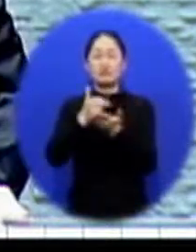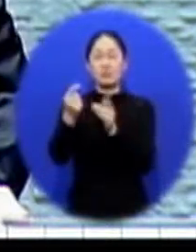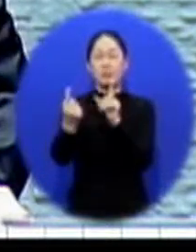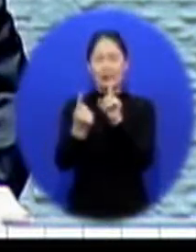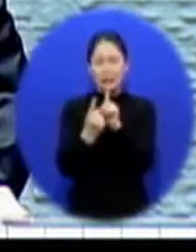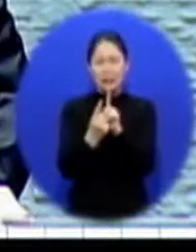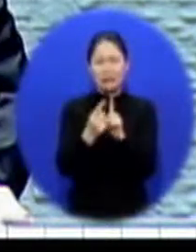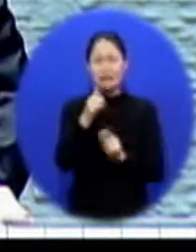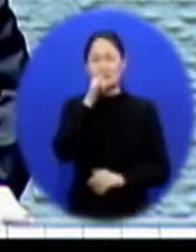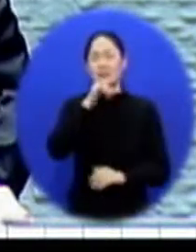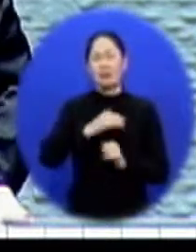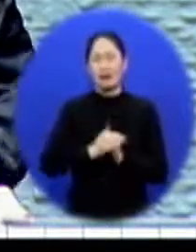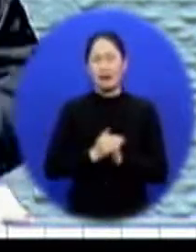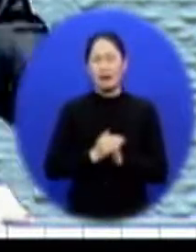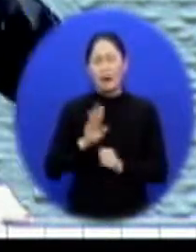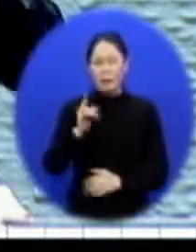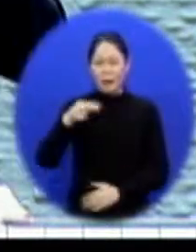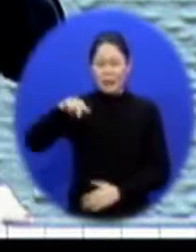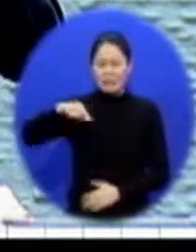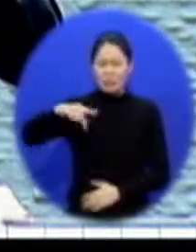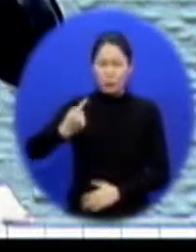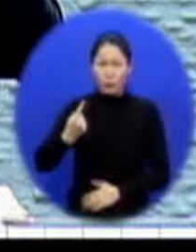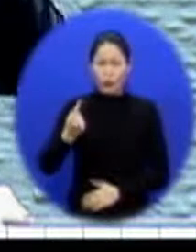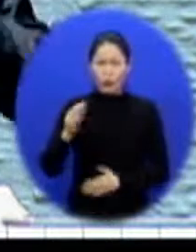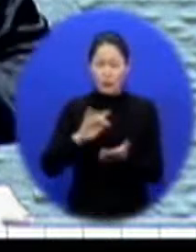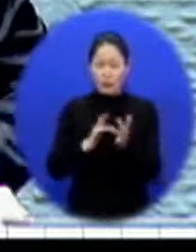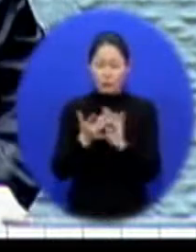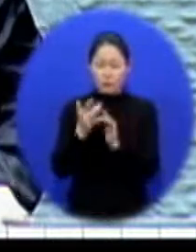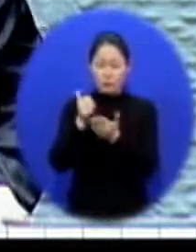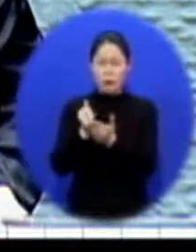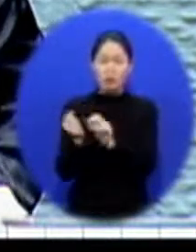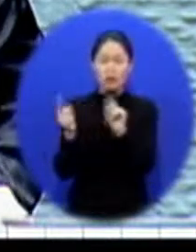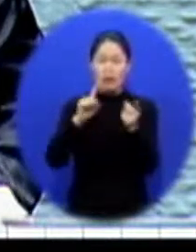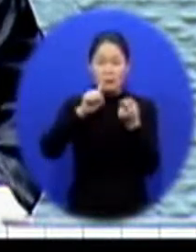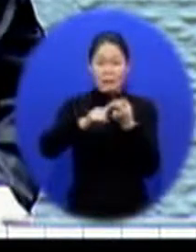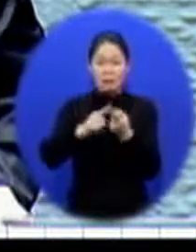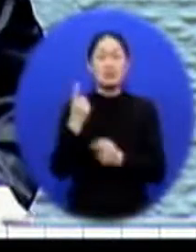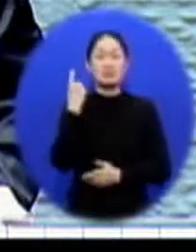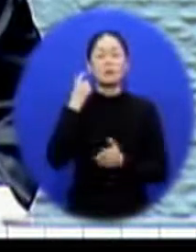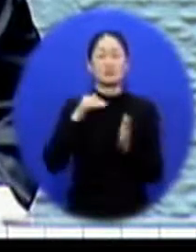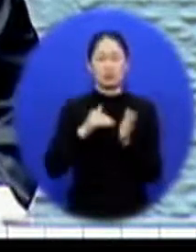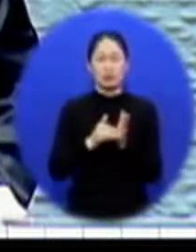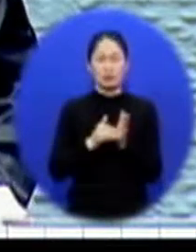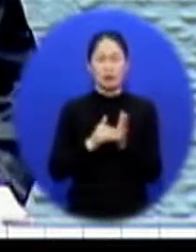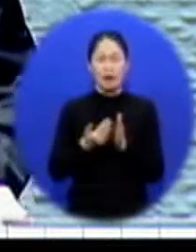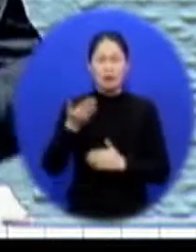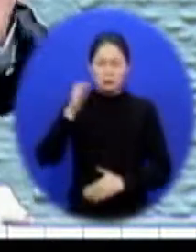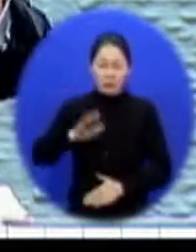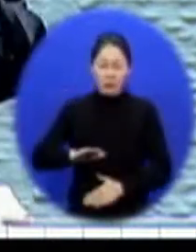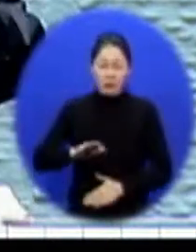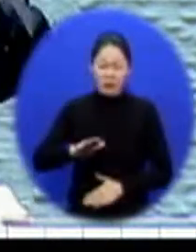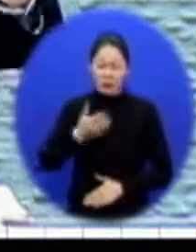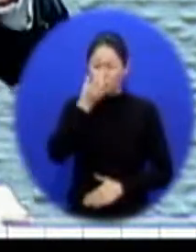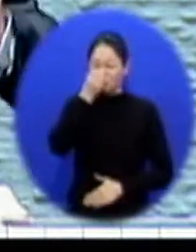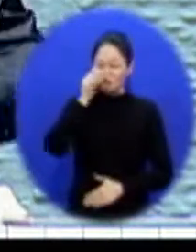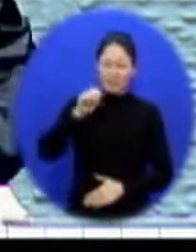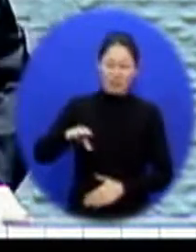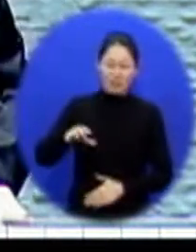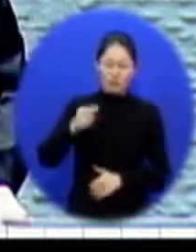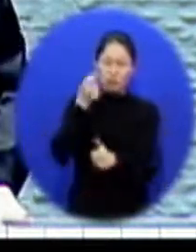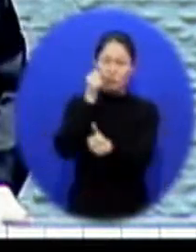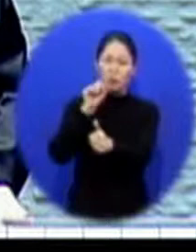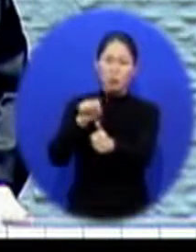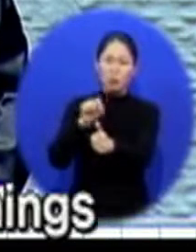있는 것입니다 배수 도는 예수님의 부활에 대해서 들었지요 그렇지만 배수도 는 무시하고 조롱